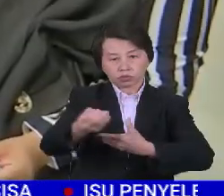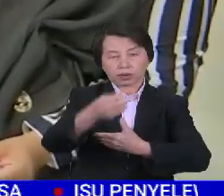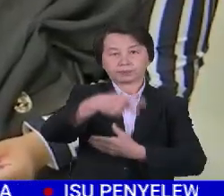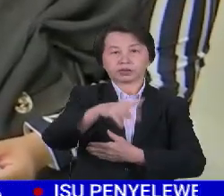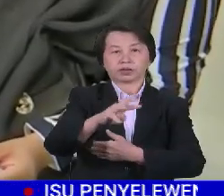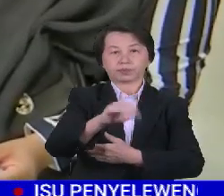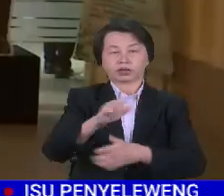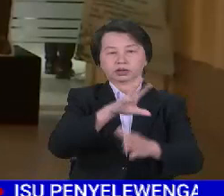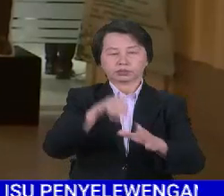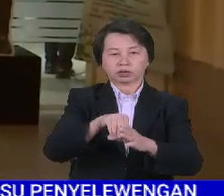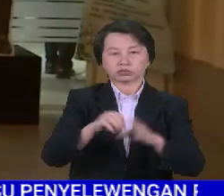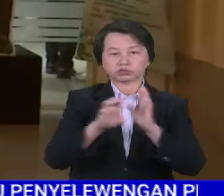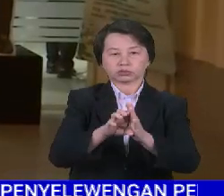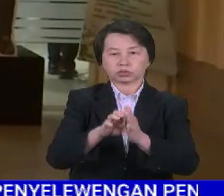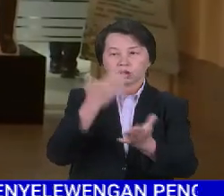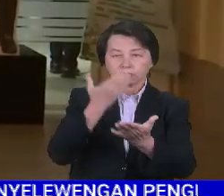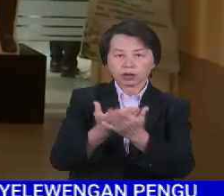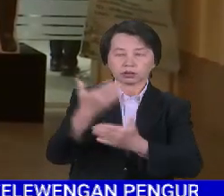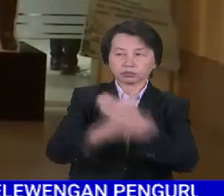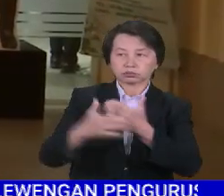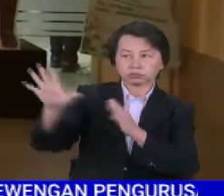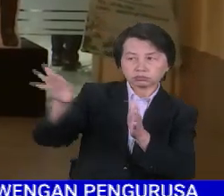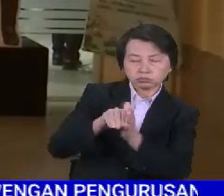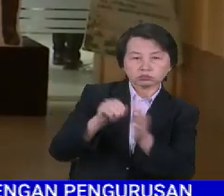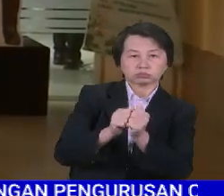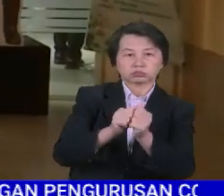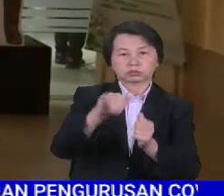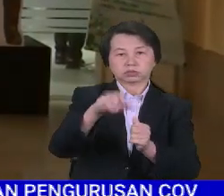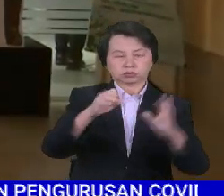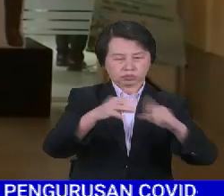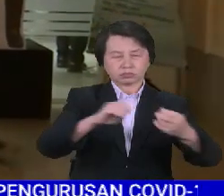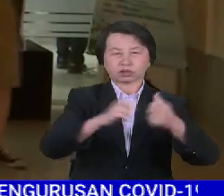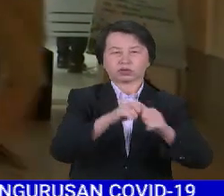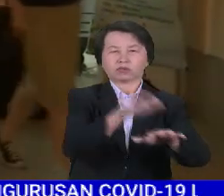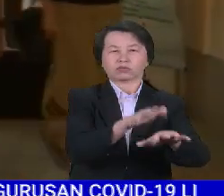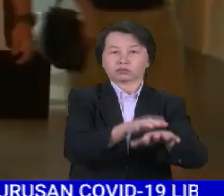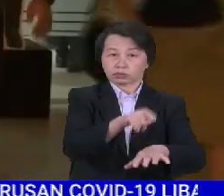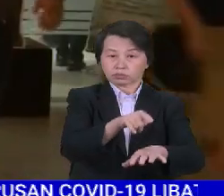termasuk mencontohi amalan baik di negara maju dalam berhadapan isu tersebut.